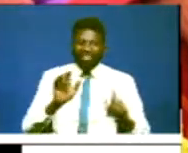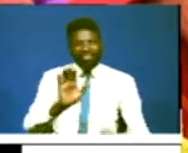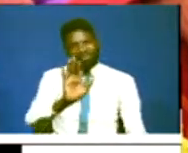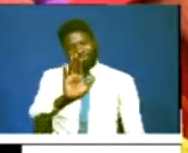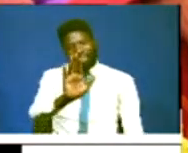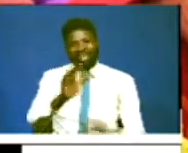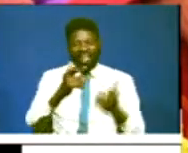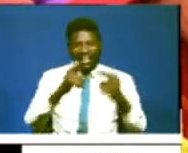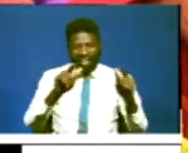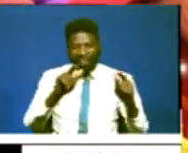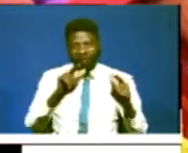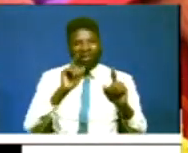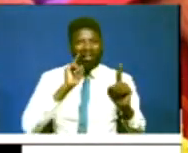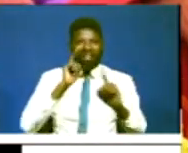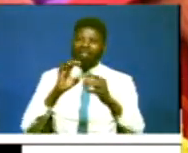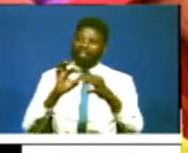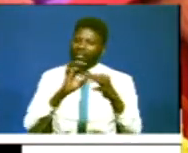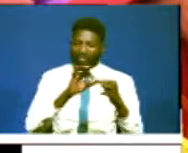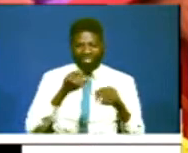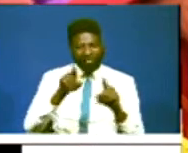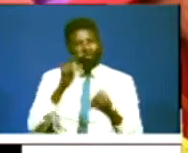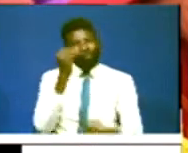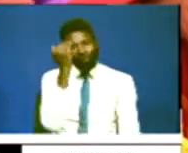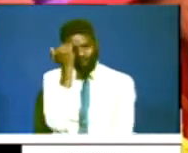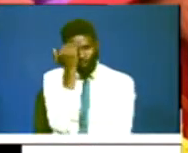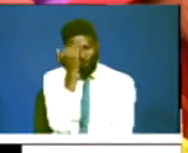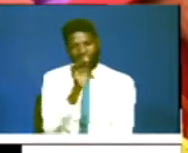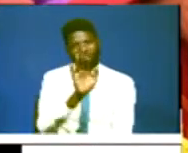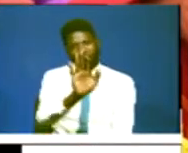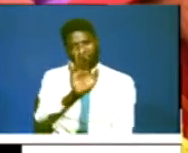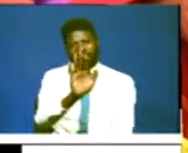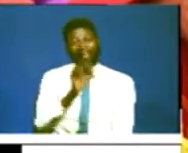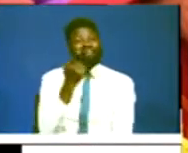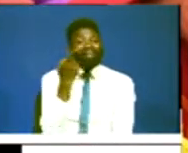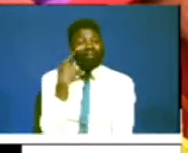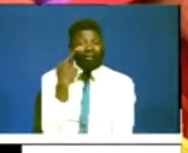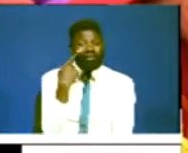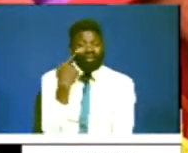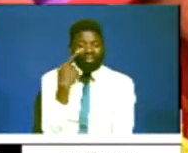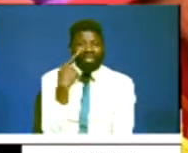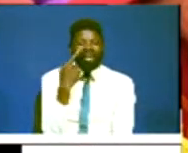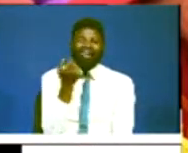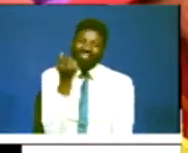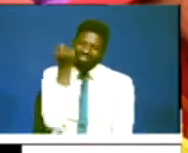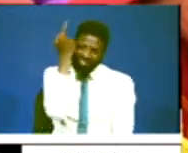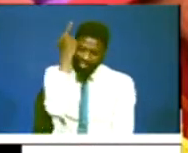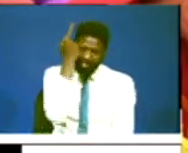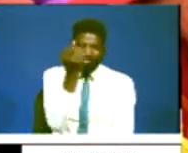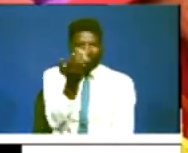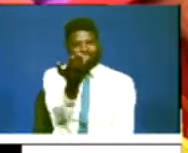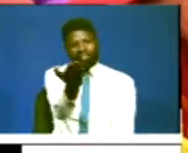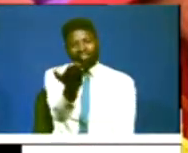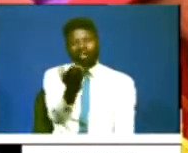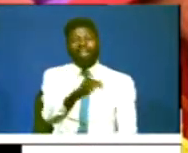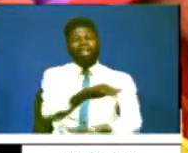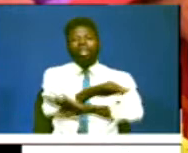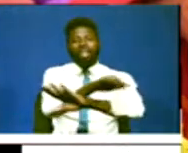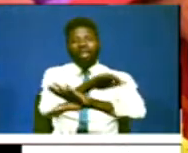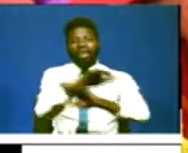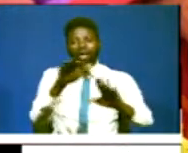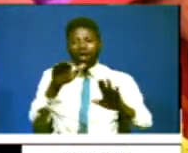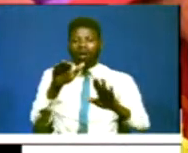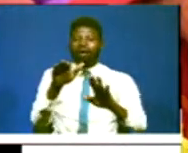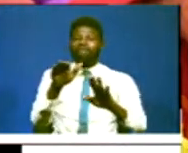ya kuunganisha watu. It is you, we know you. We see you. We understand you. Don't say that fellow from